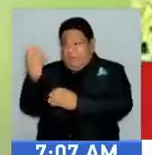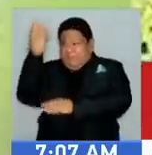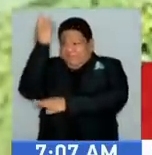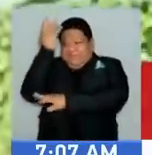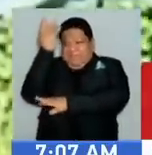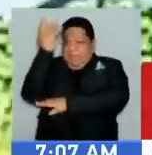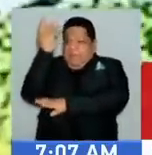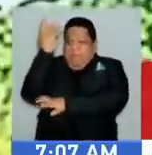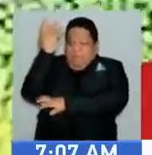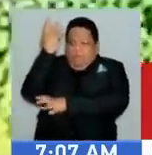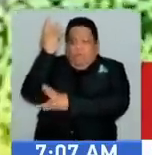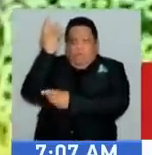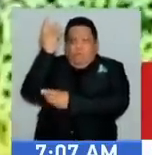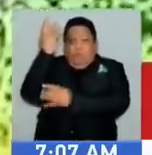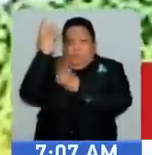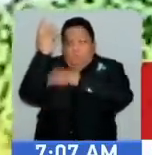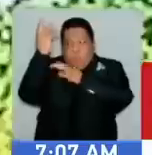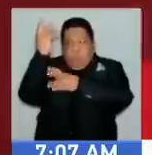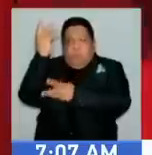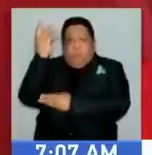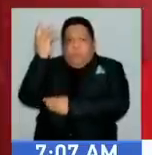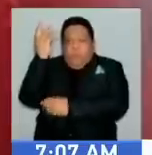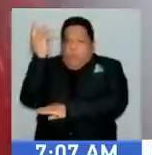sunod-sunod na pag-uulan sa